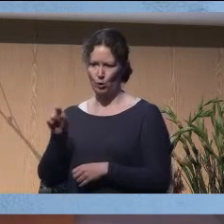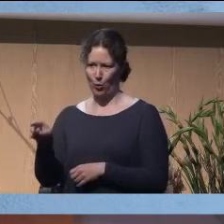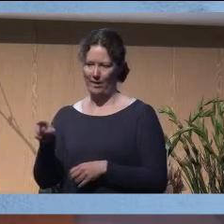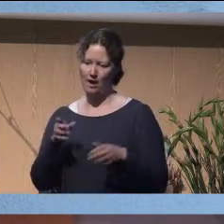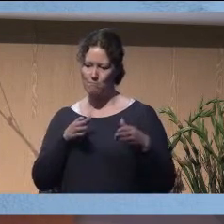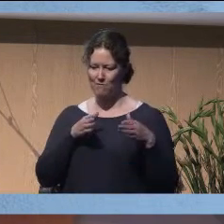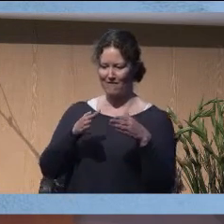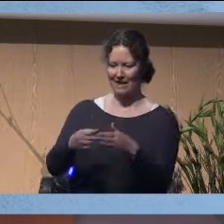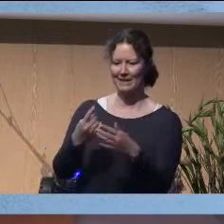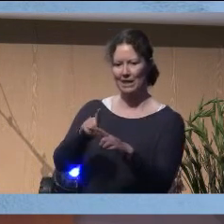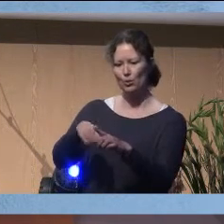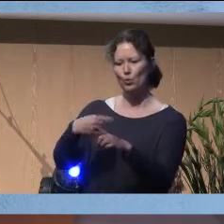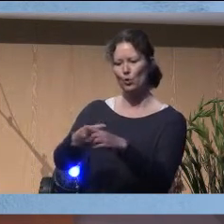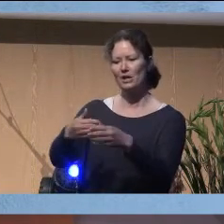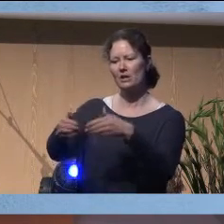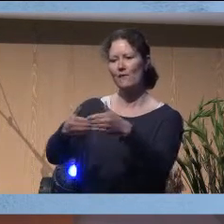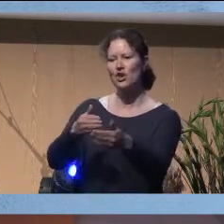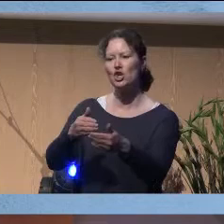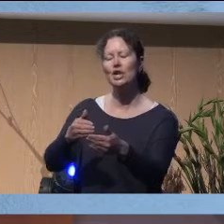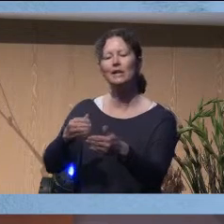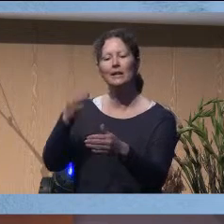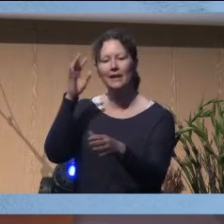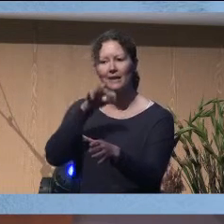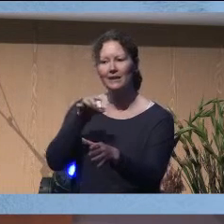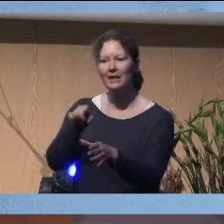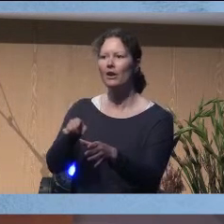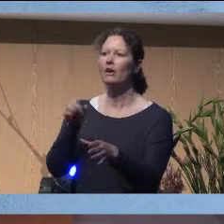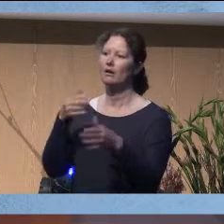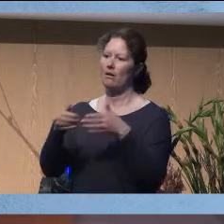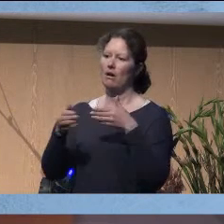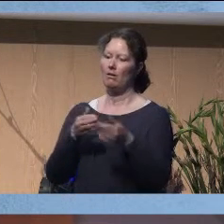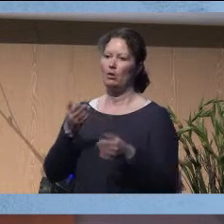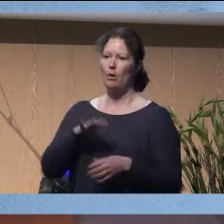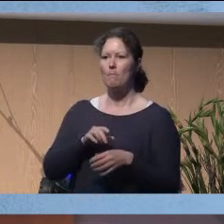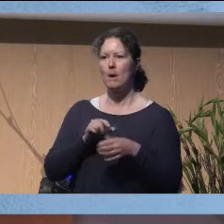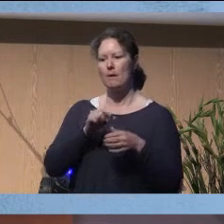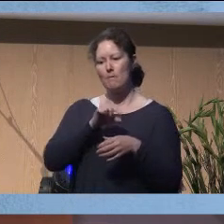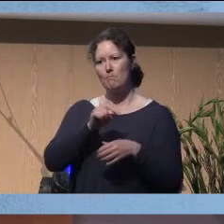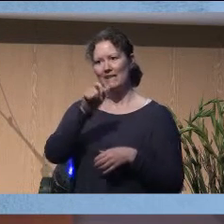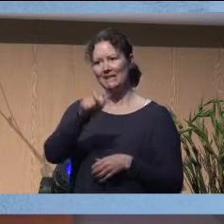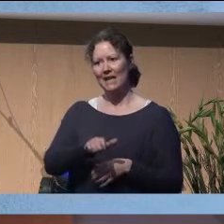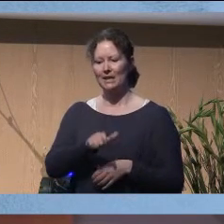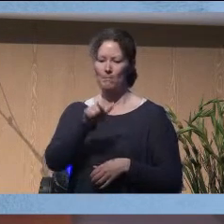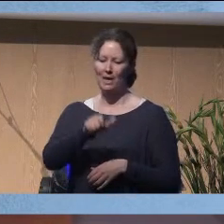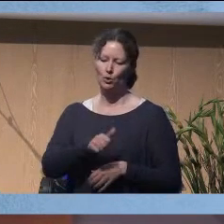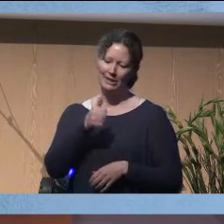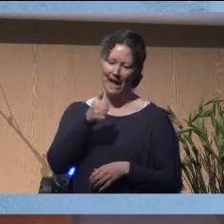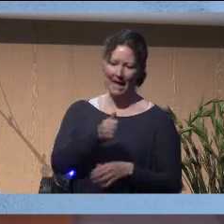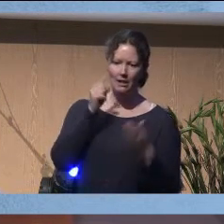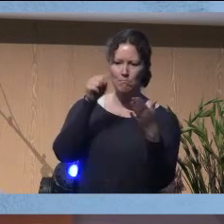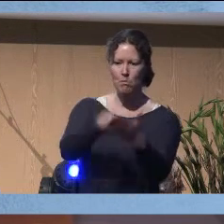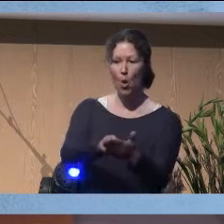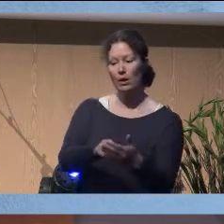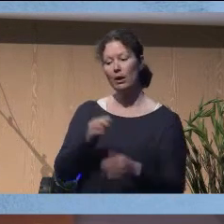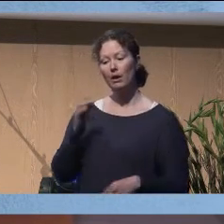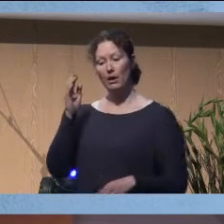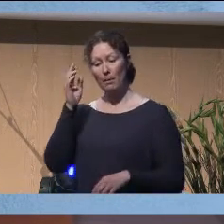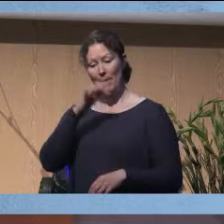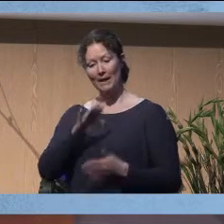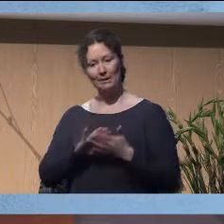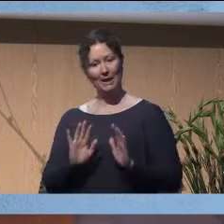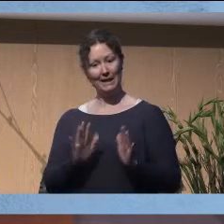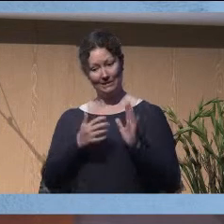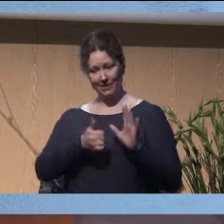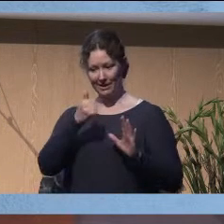en recovery-tenkning. Og det handler om pasientenes, personenes egne mål. Meningen med livet